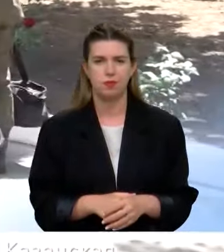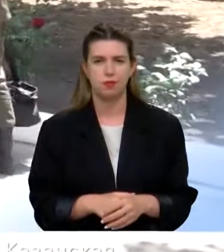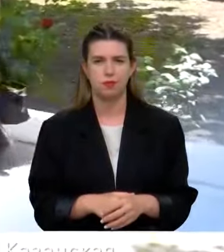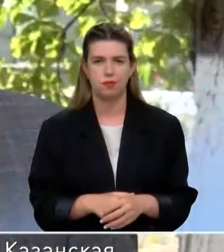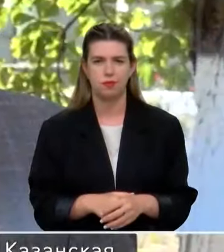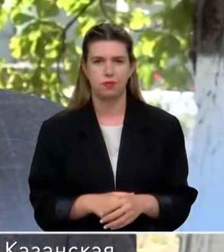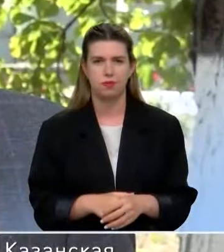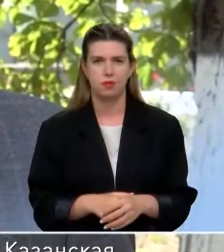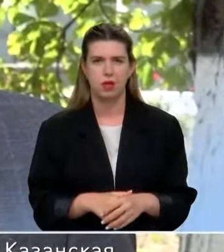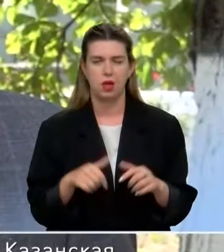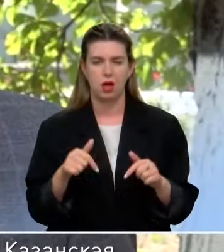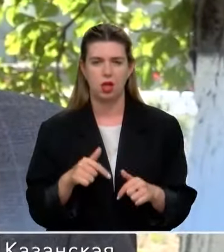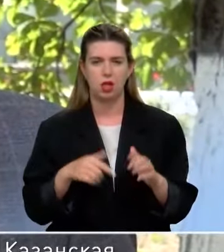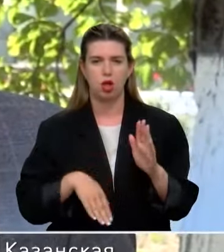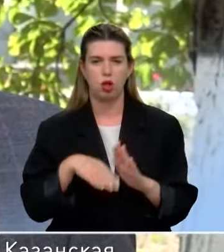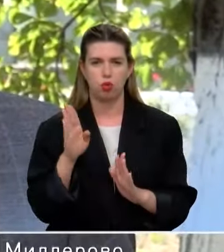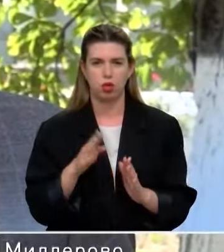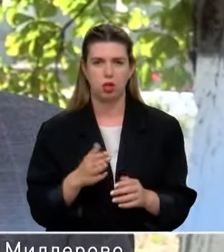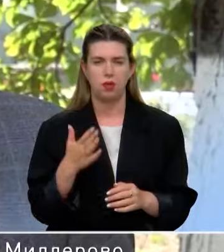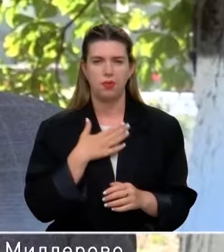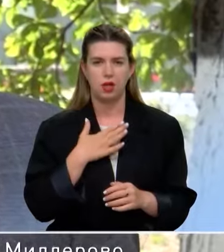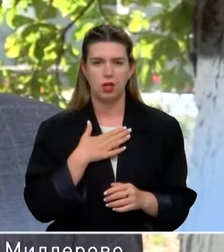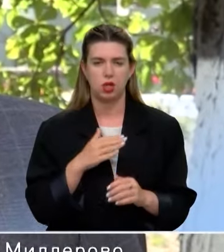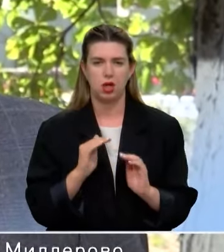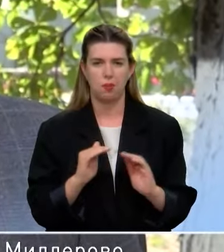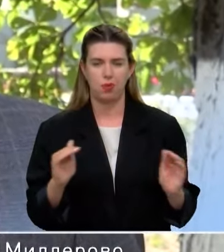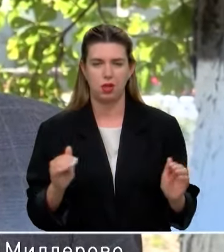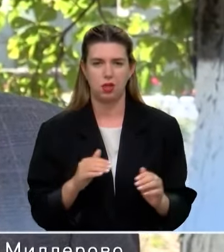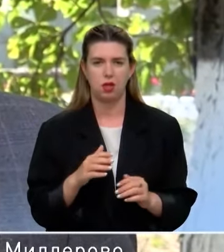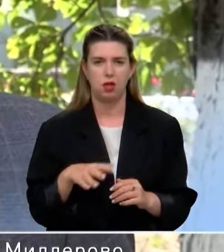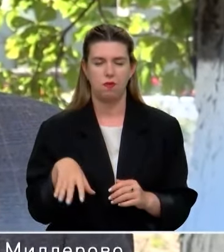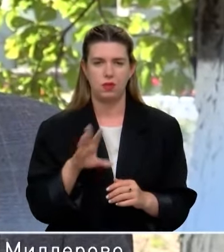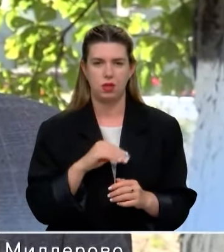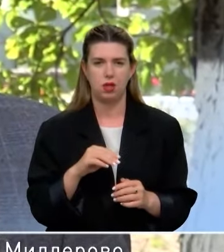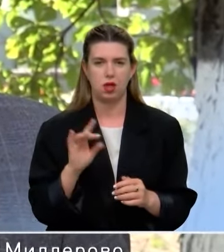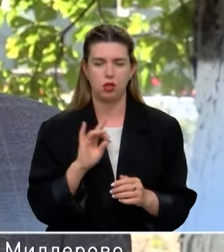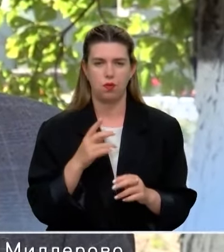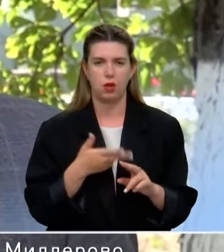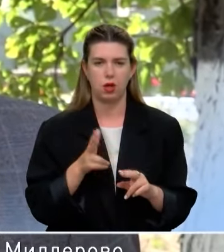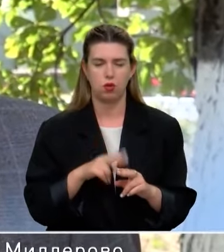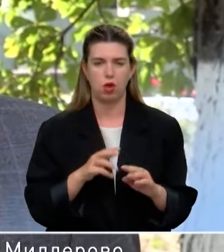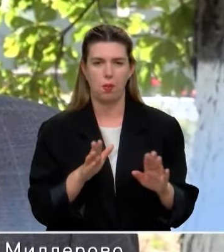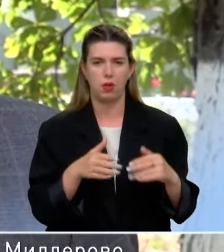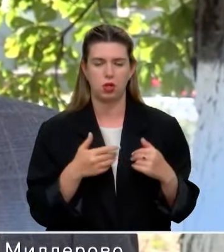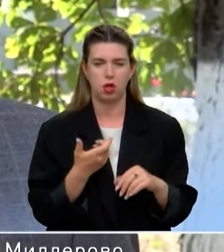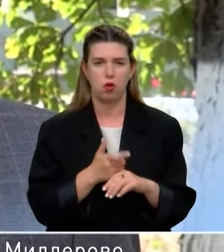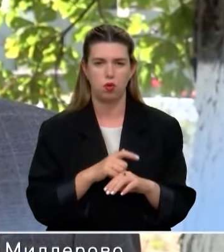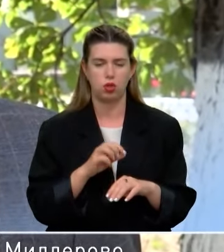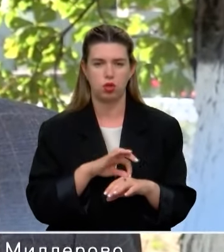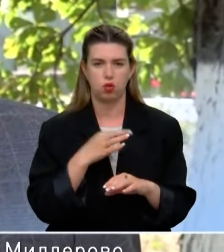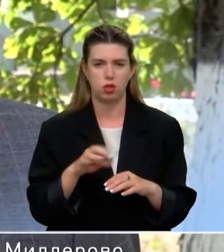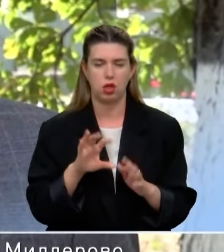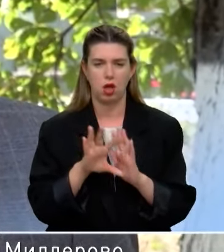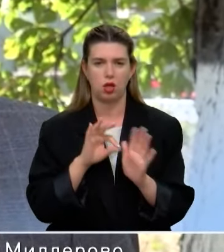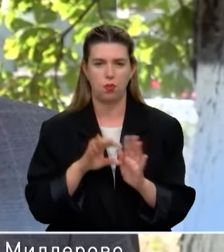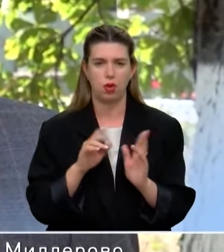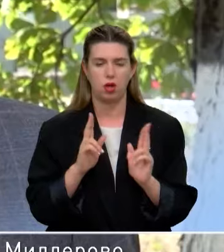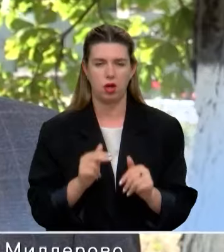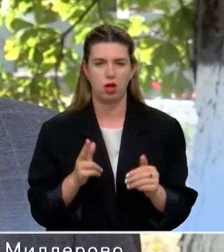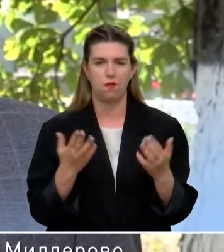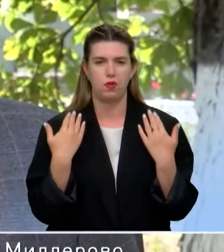уровне это лучшие наши ребята Донские которые прошли очень жёсткий отбор как